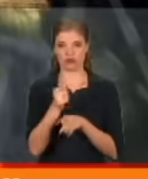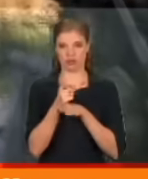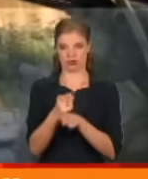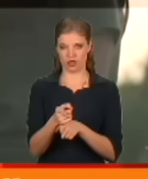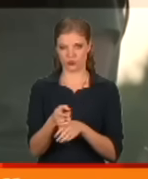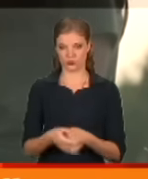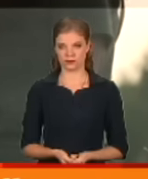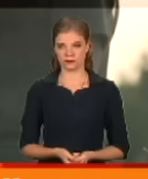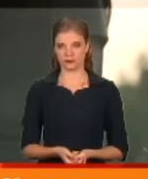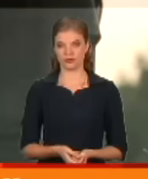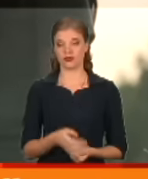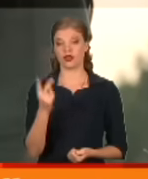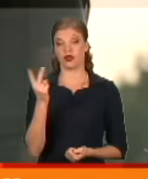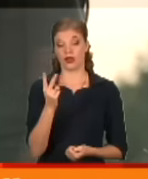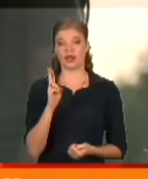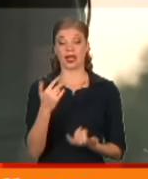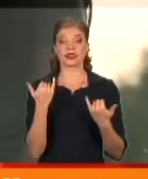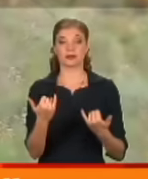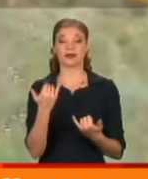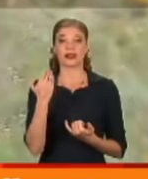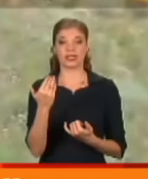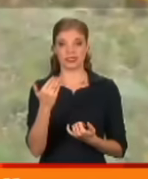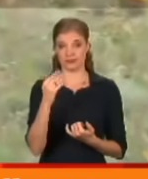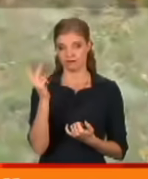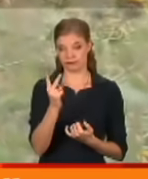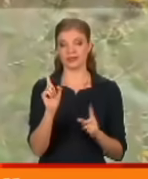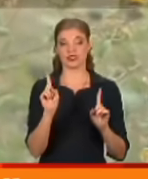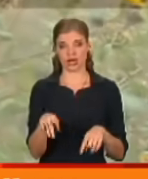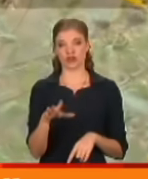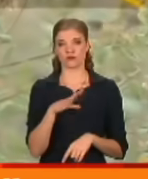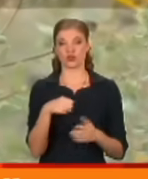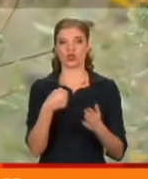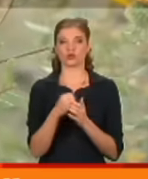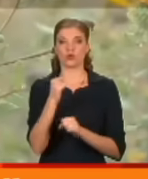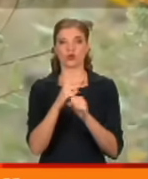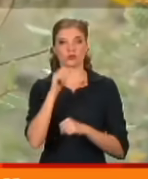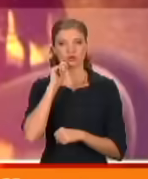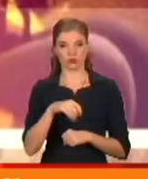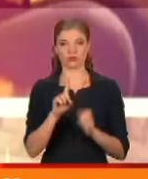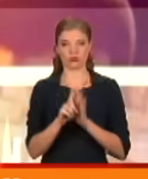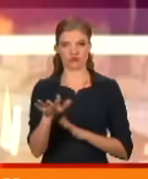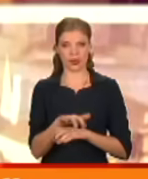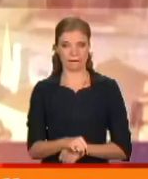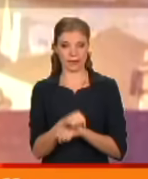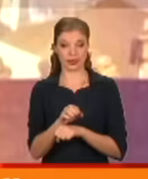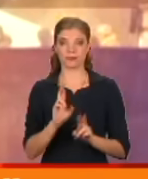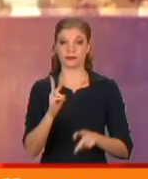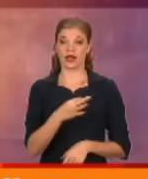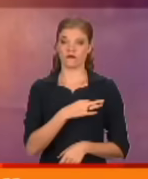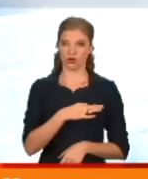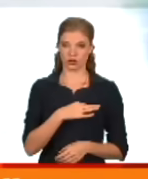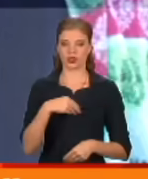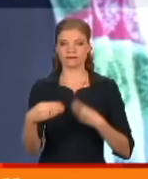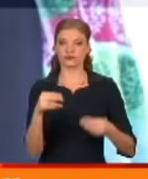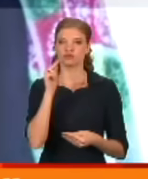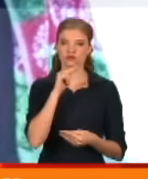танку. Аліна, як і тепер уже її Дмитро, теж стала до боротьби за Україну ще на Майдані. Спершу як волонтерка